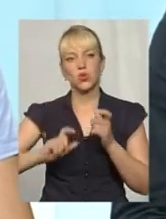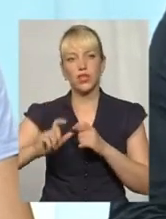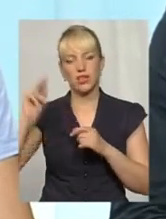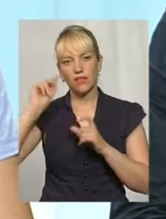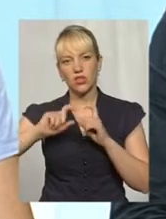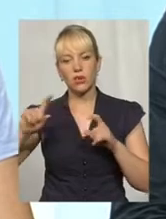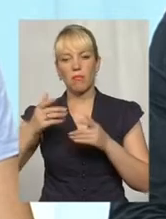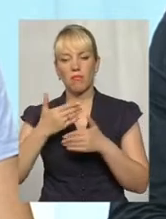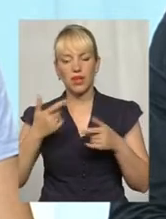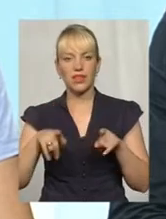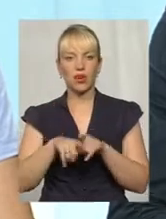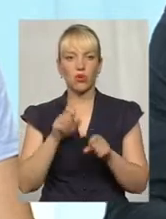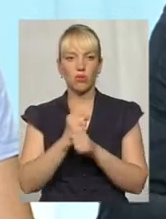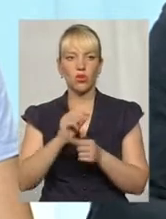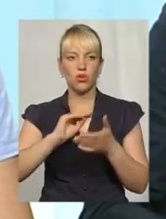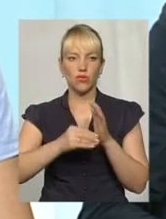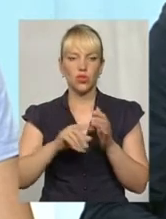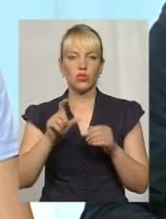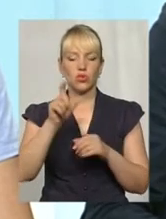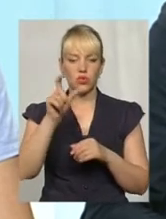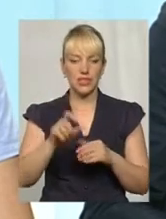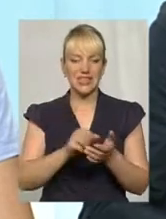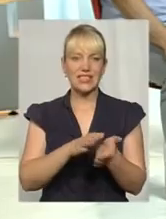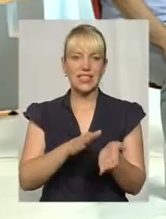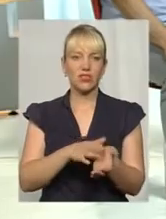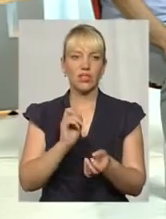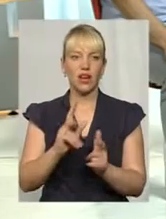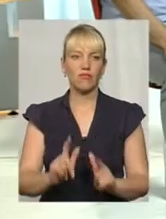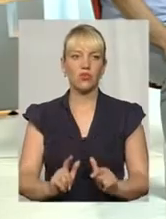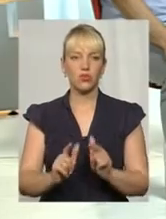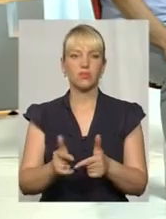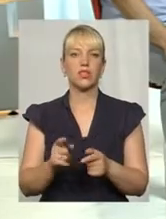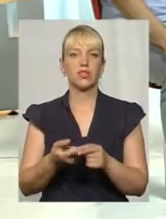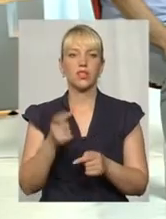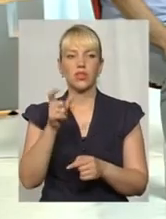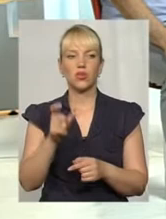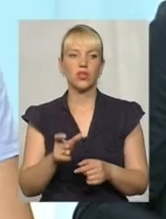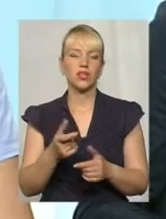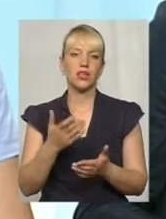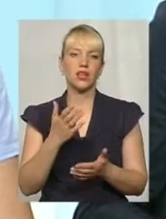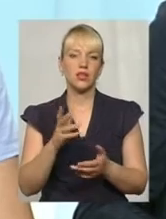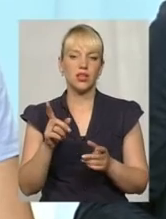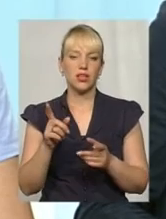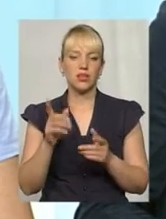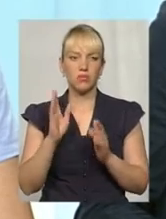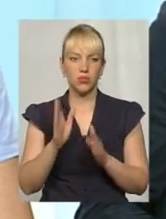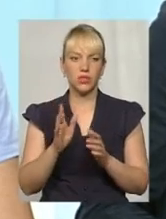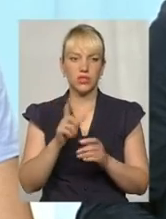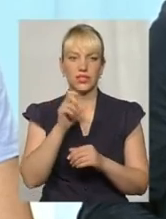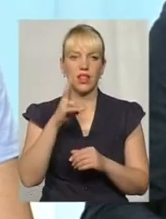робили довідку про те, що особа зареєстрована до нас як вступник і що вона, наприклад, склала вступні випробування. З такою